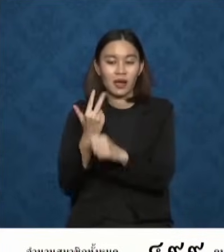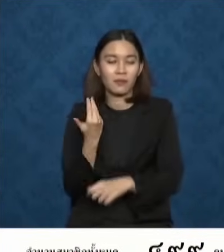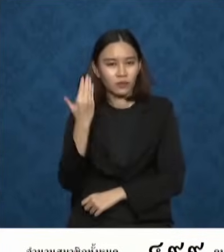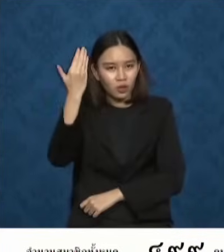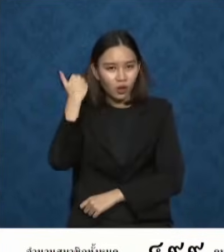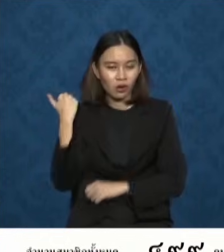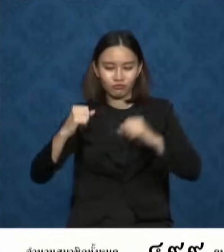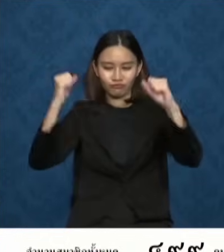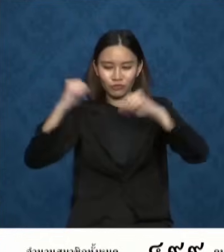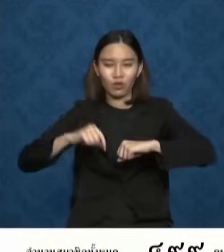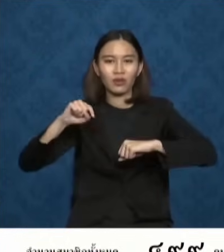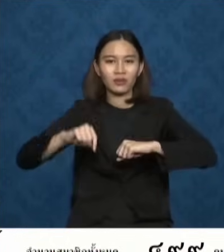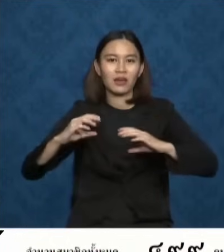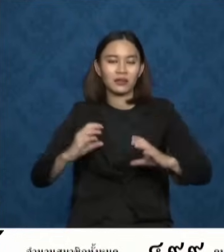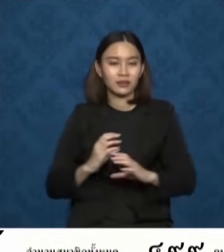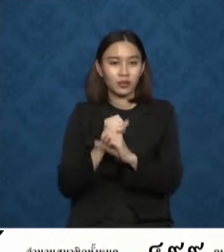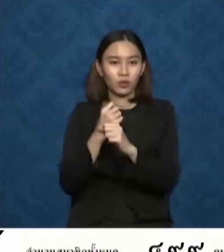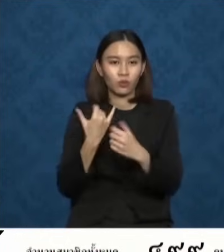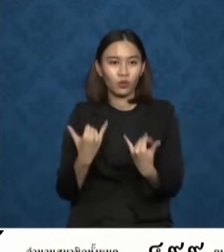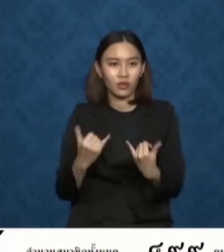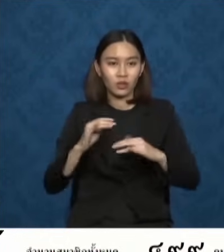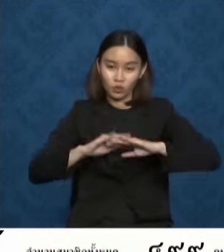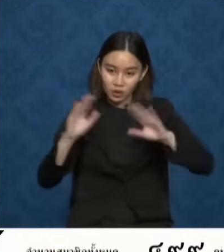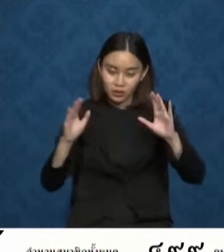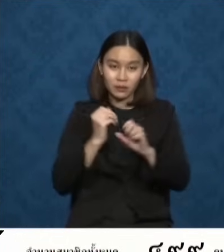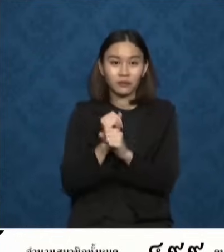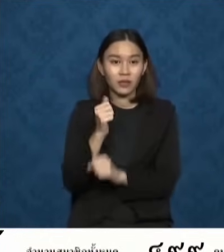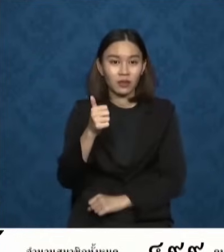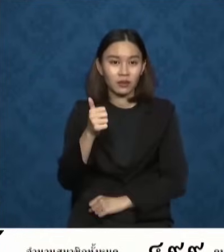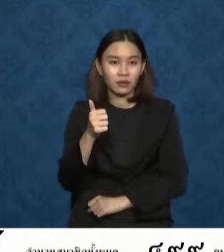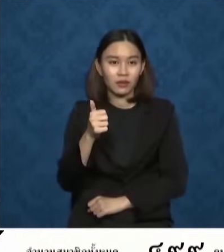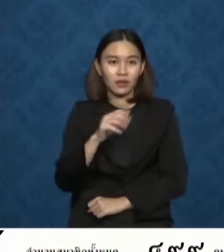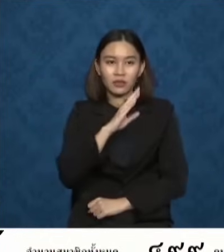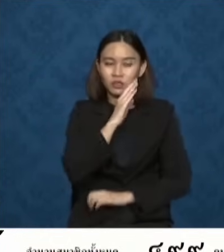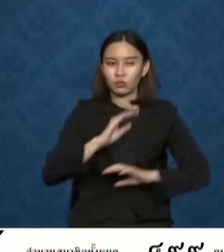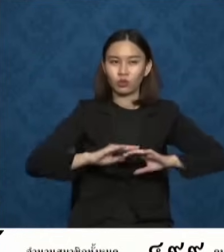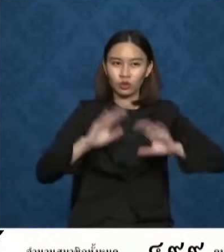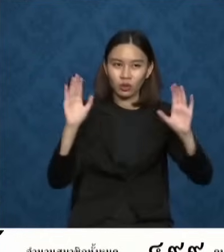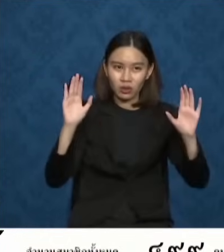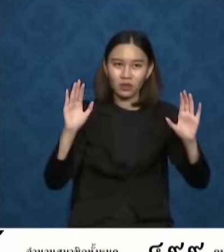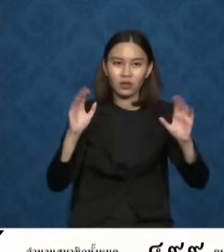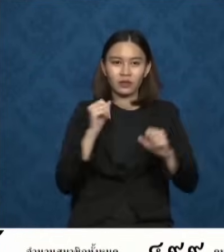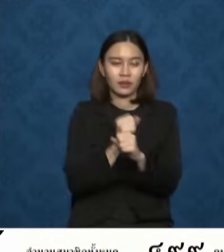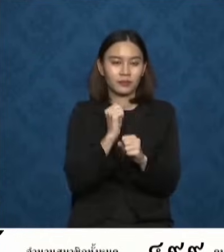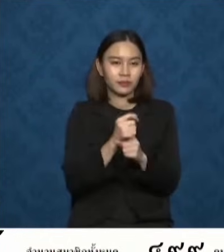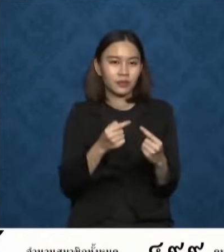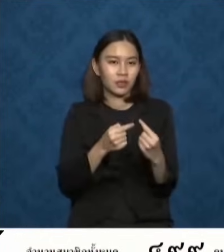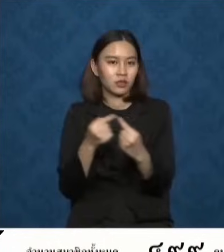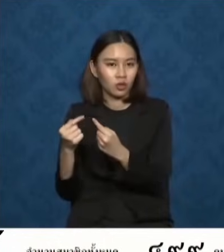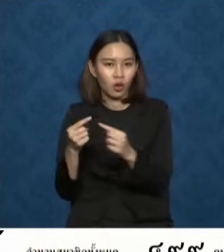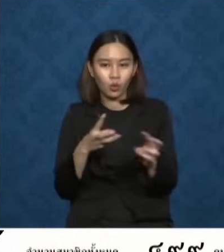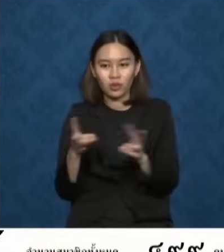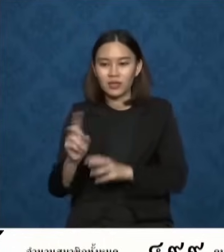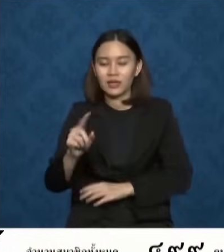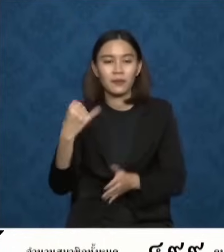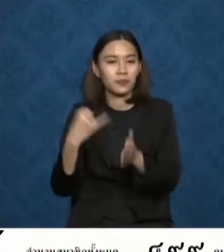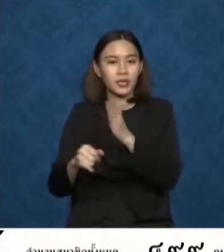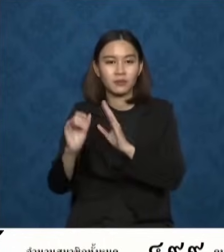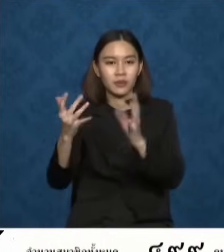ามนี้วันนี้ยกเลิกได้ไหมถ้ายกเลิกแล้วทำต่อทางไหนถึงจะไม่ผิ